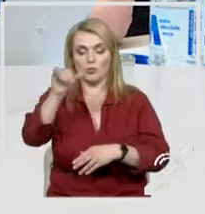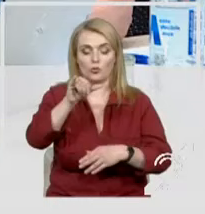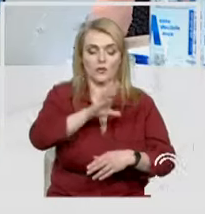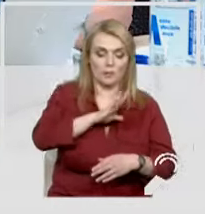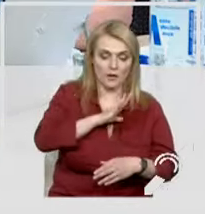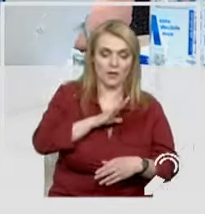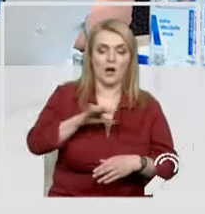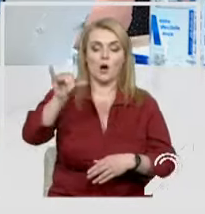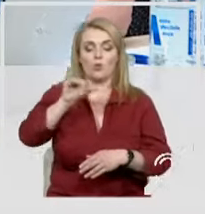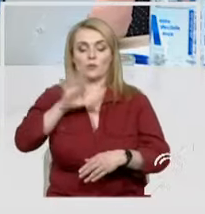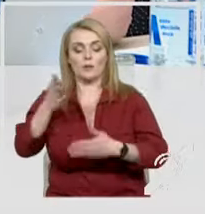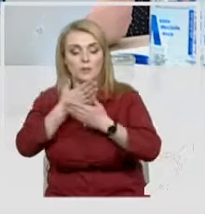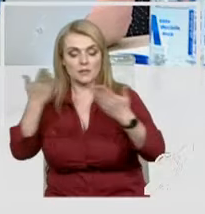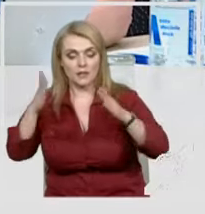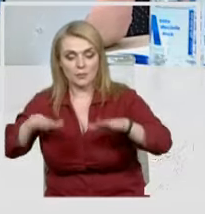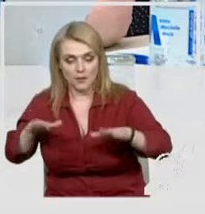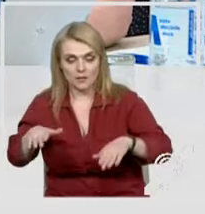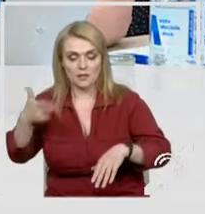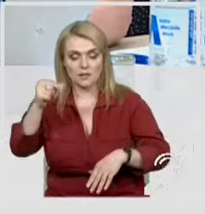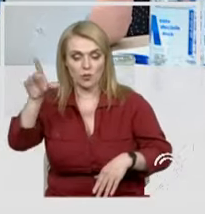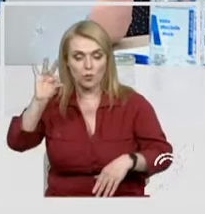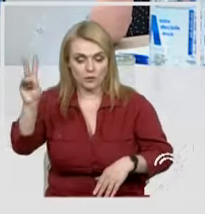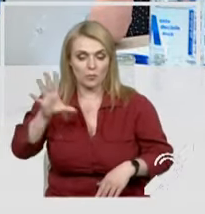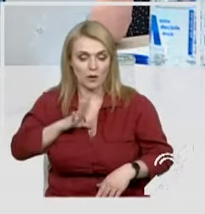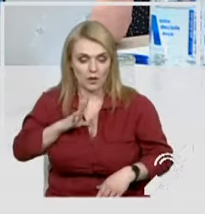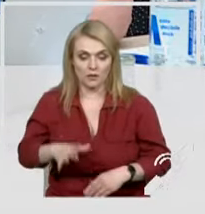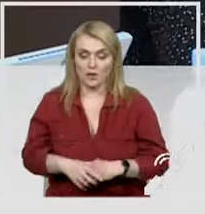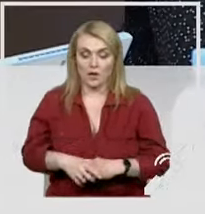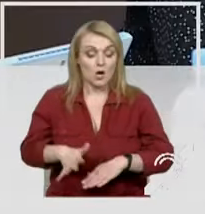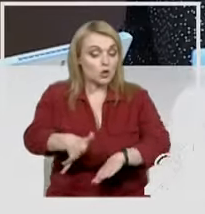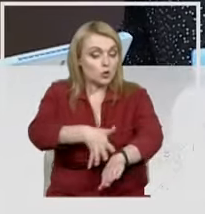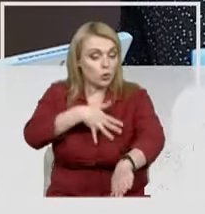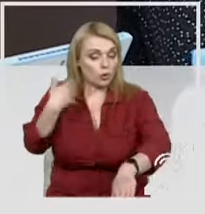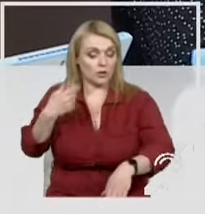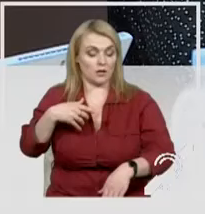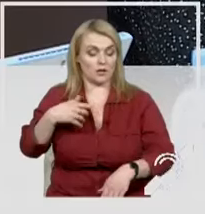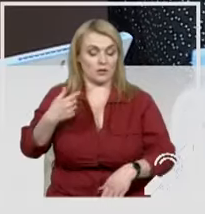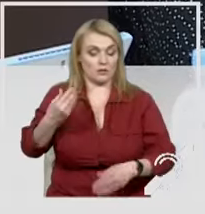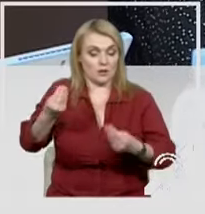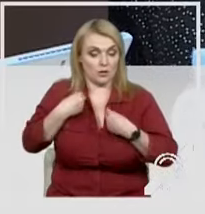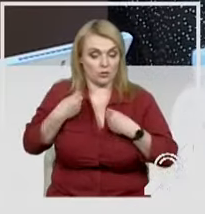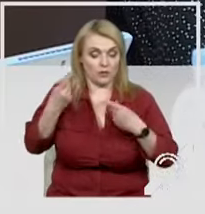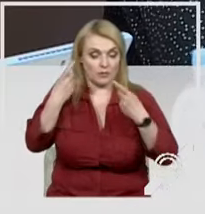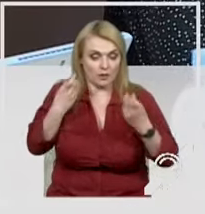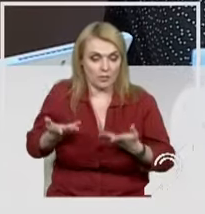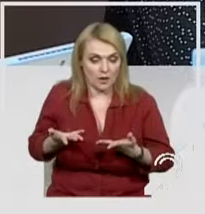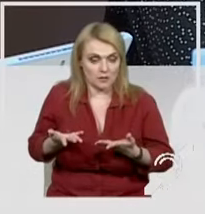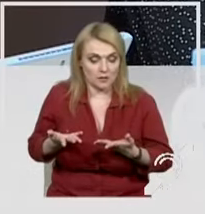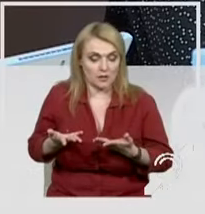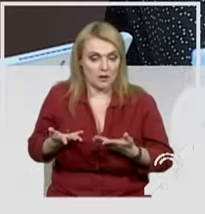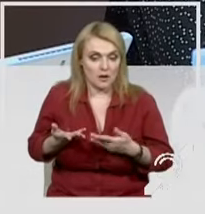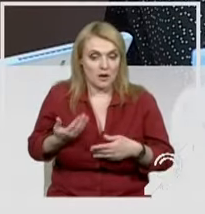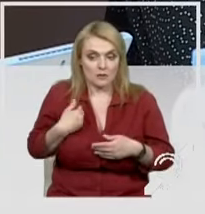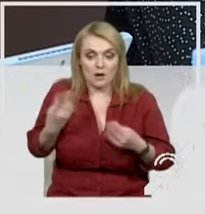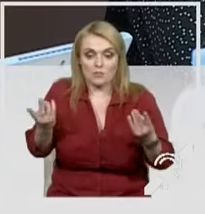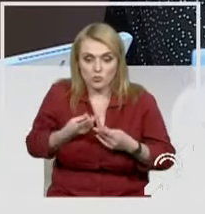cine este posesorul acelui număr de telefon, asta este de durată. Haideți ca toate sistemele video care